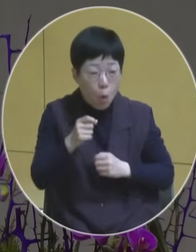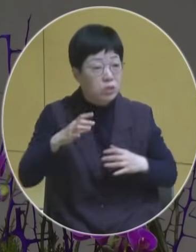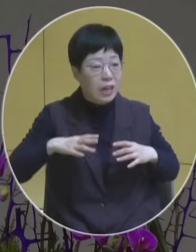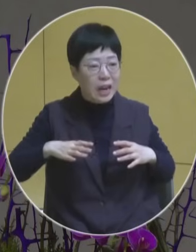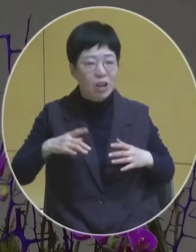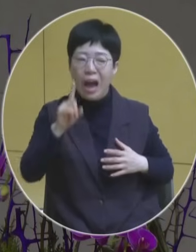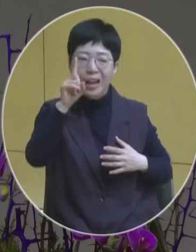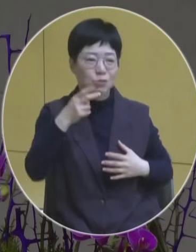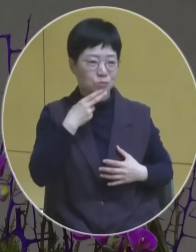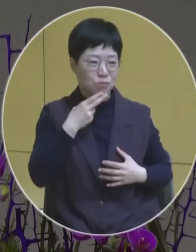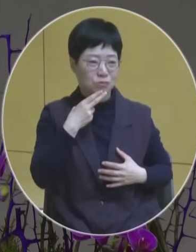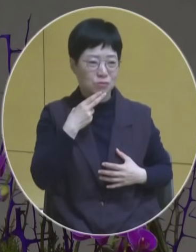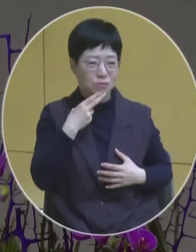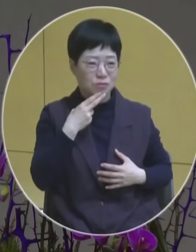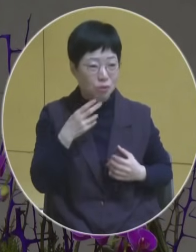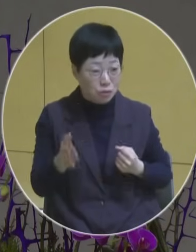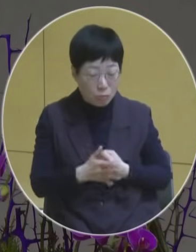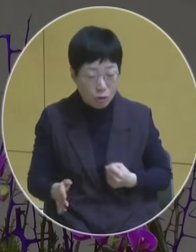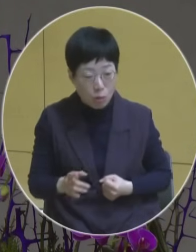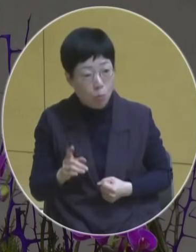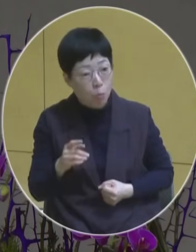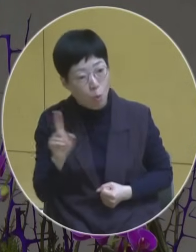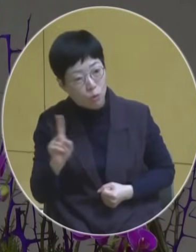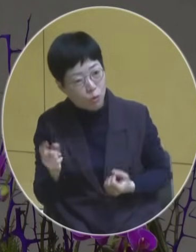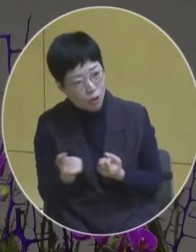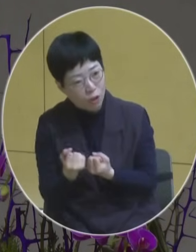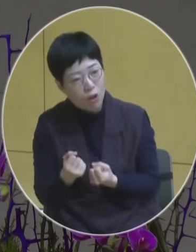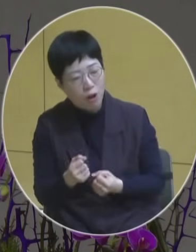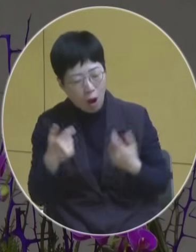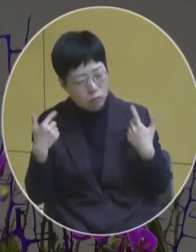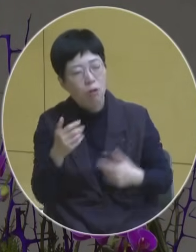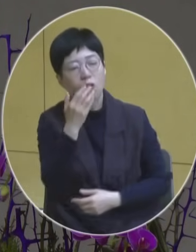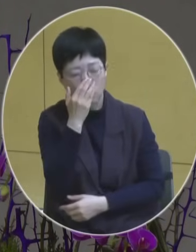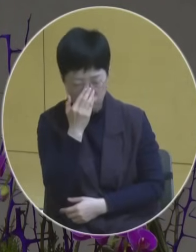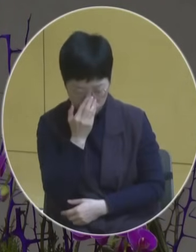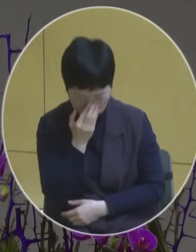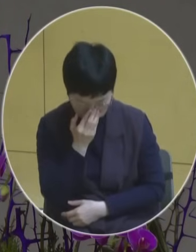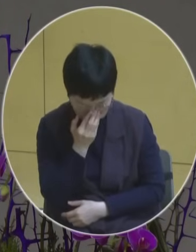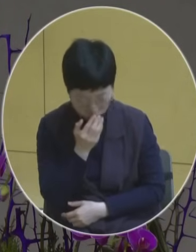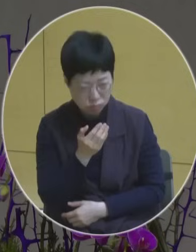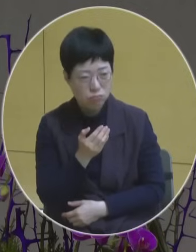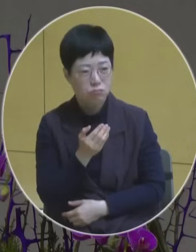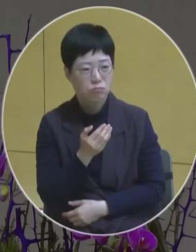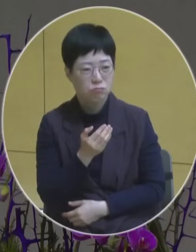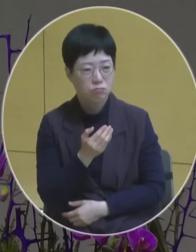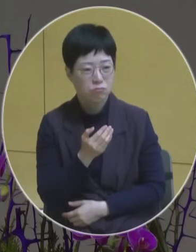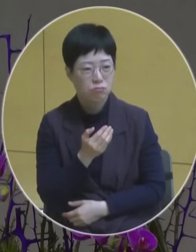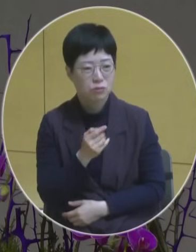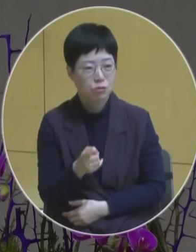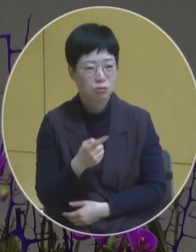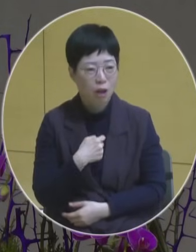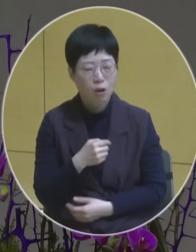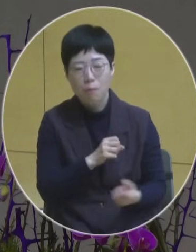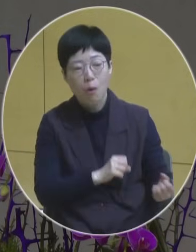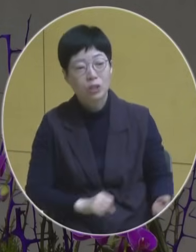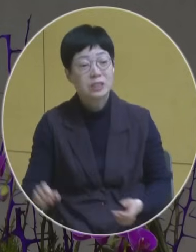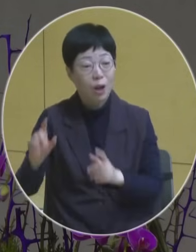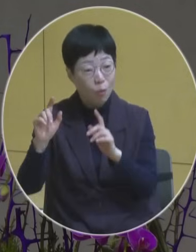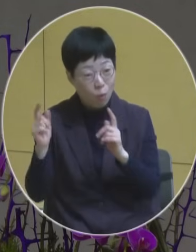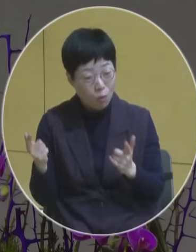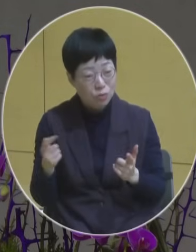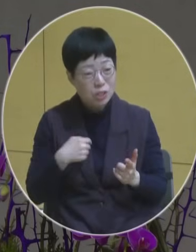것이 아무것도 없어요. 그걸 알기 때문에 어떻게 할까요? 겸손합니다. 그런데 그런 나를 버려두지